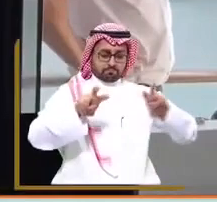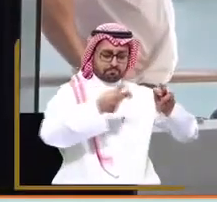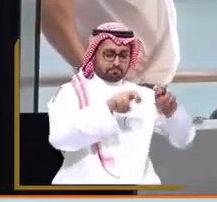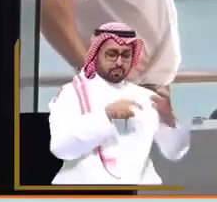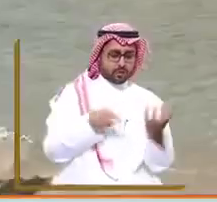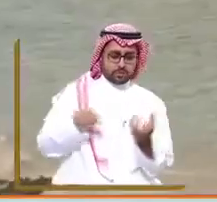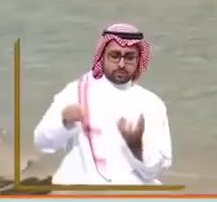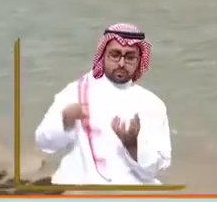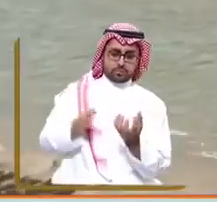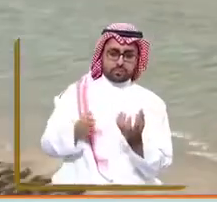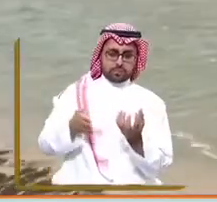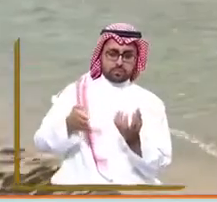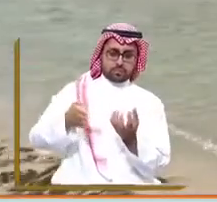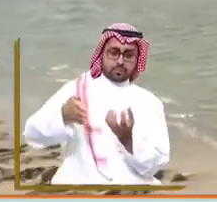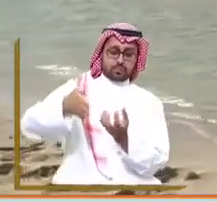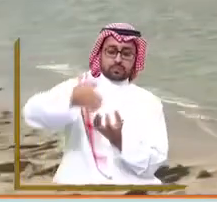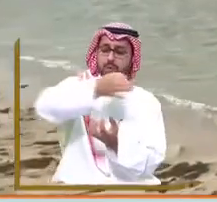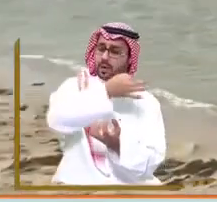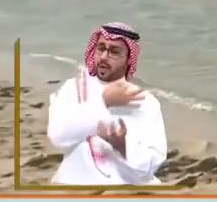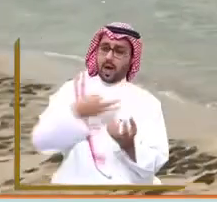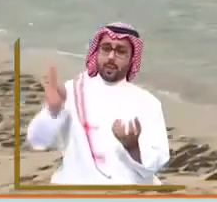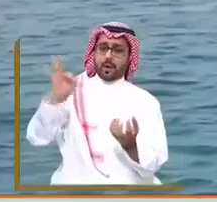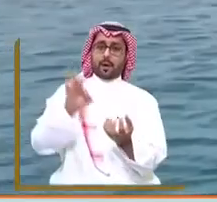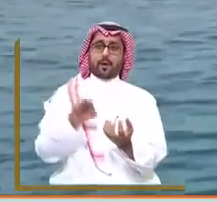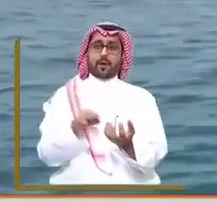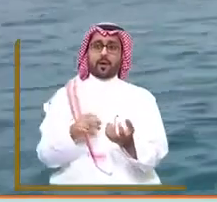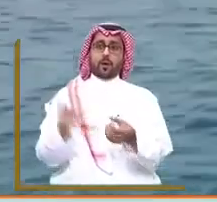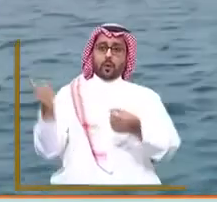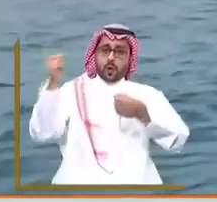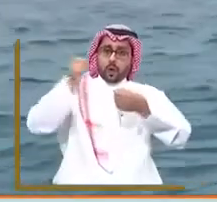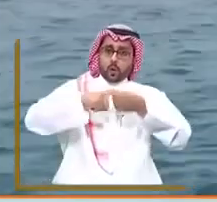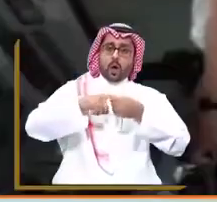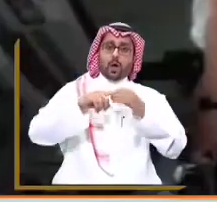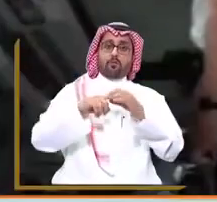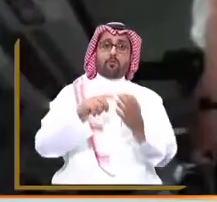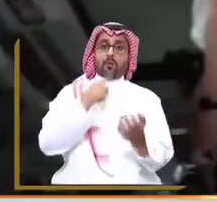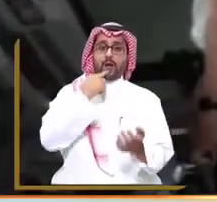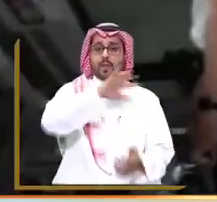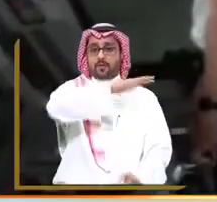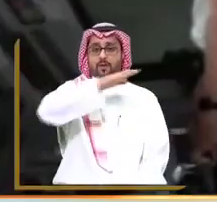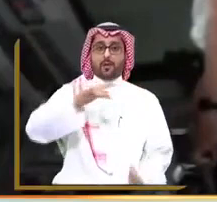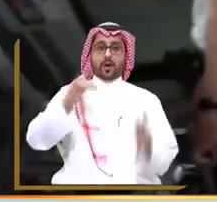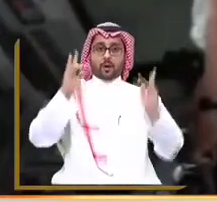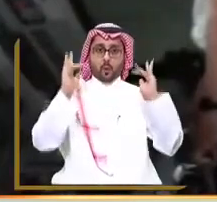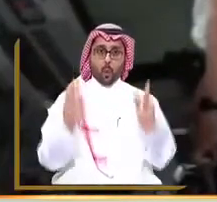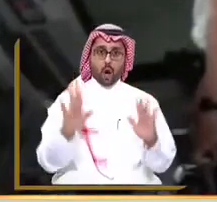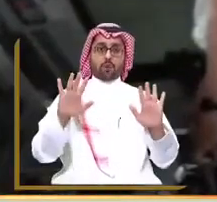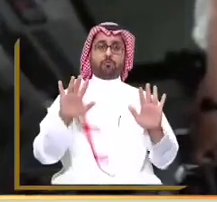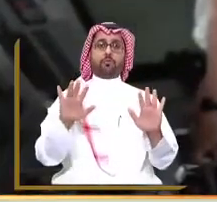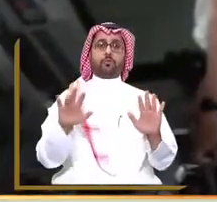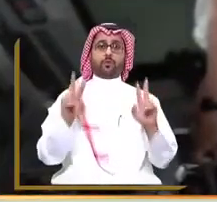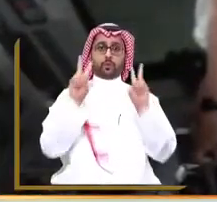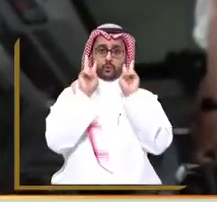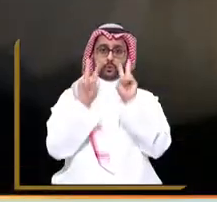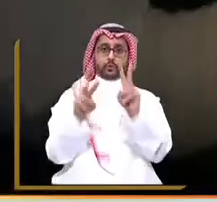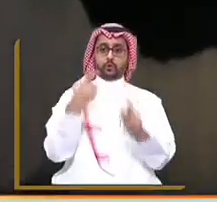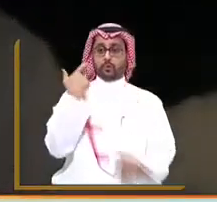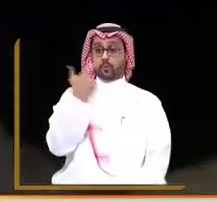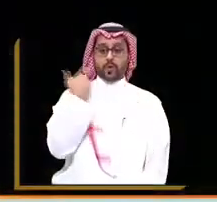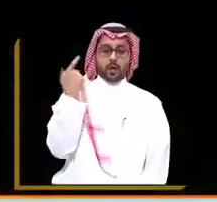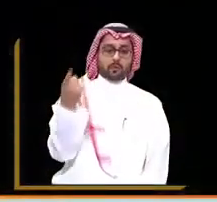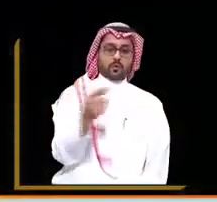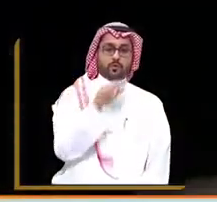مواقع مذهلة خلال رحلاتنا، ونتوقف في شواطئ خلابة للاستمتاع بجمال الشواطئ والشعب